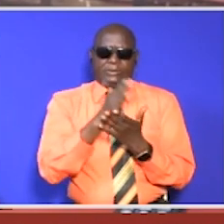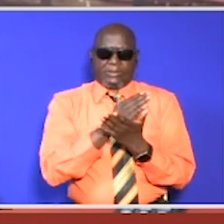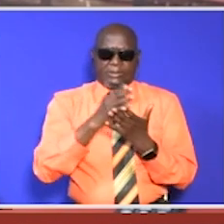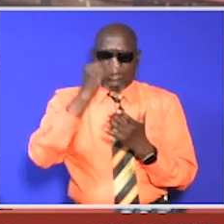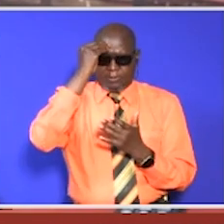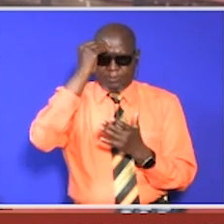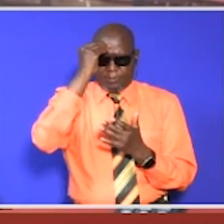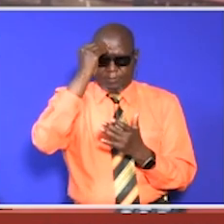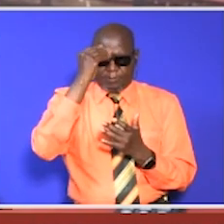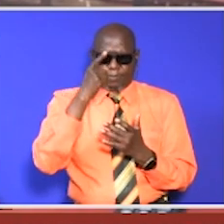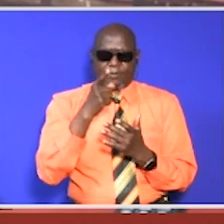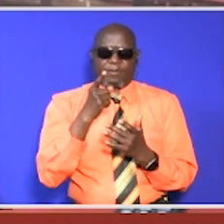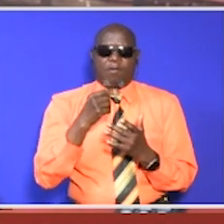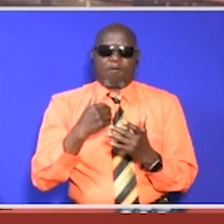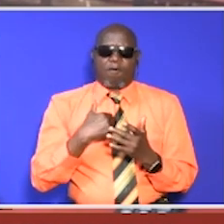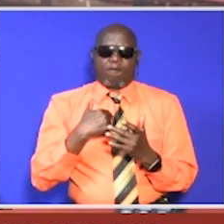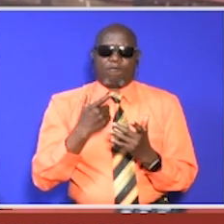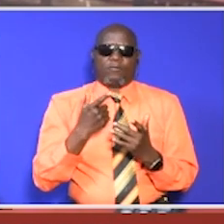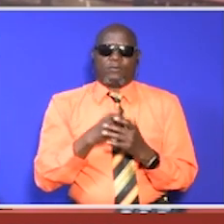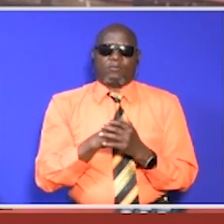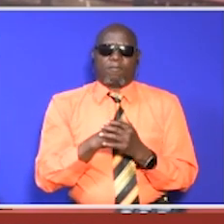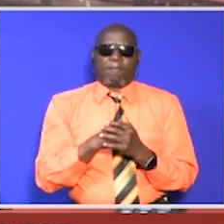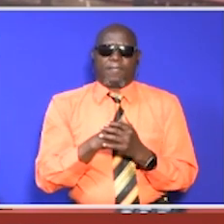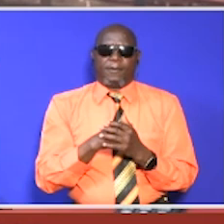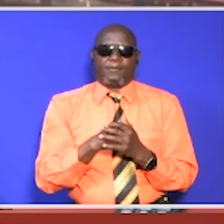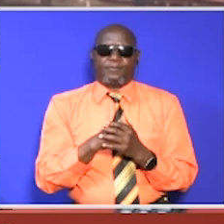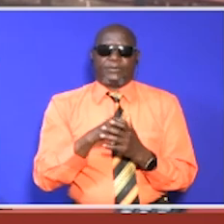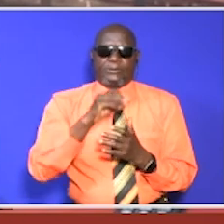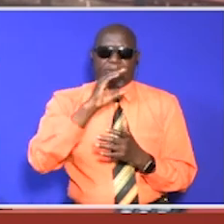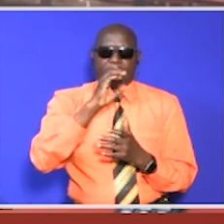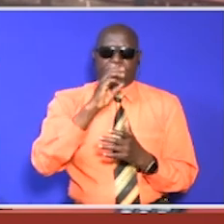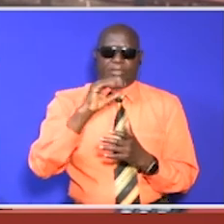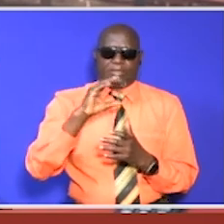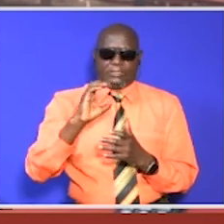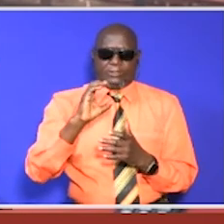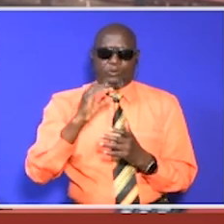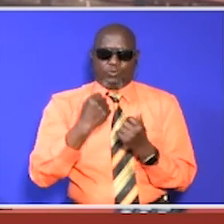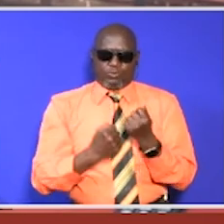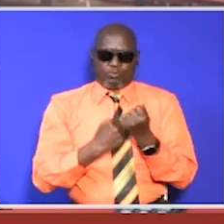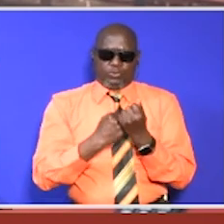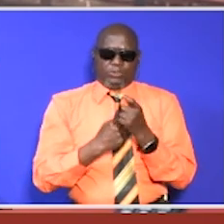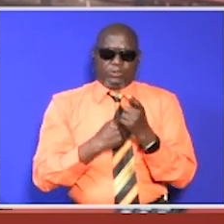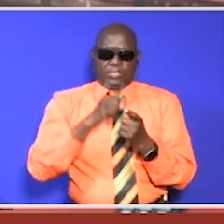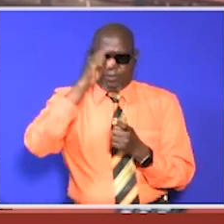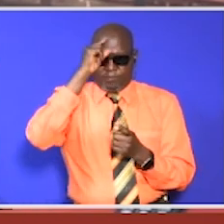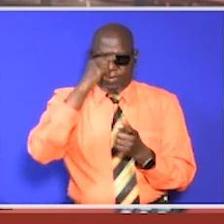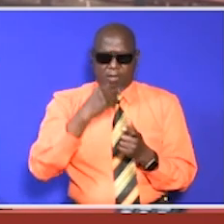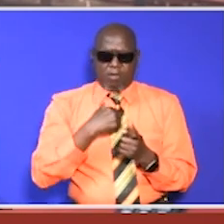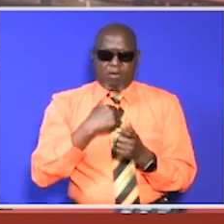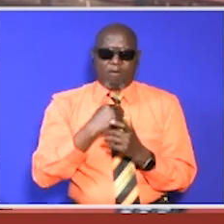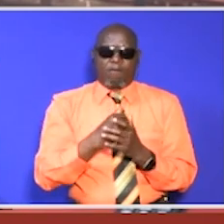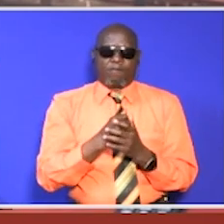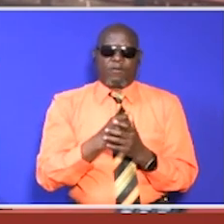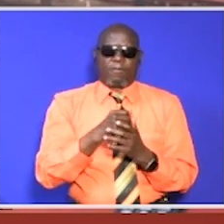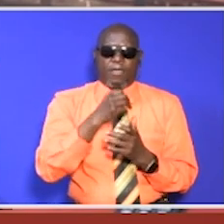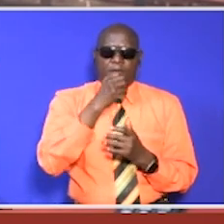hususan tangu kuasisiwa kwa mfumo wa mtaala wa umilisi ukipenda CBC. Amesema serikali yake tayari imewaajiri walimu 56,000